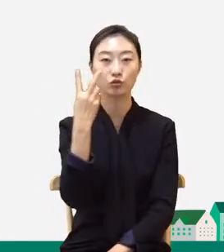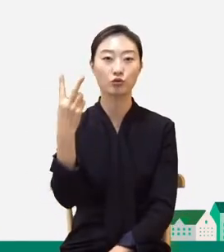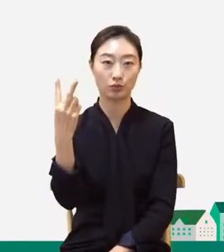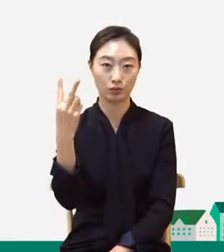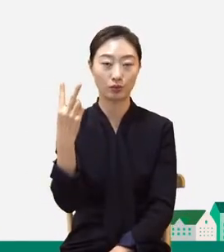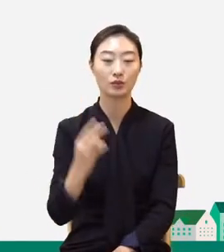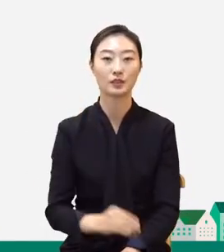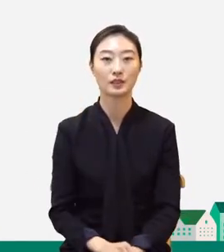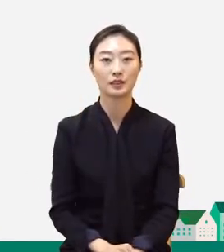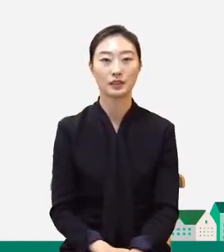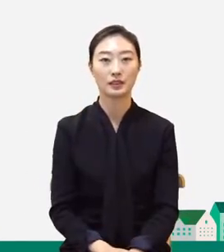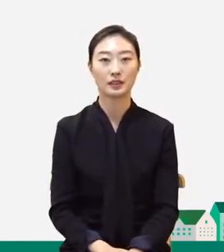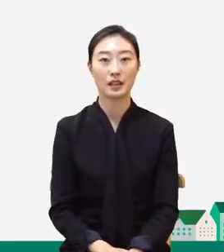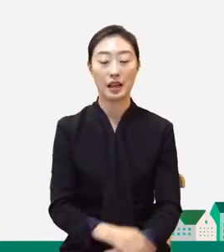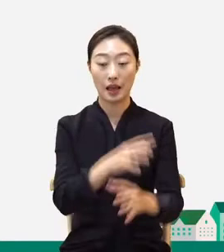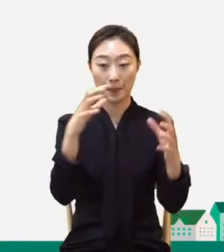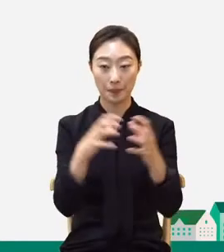계셔가지고